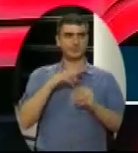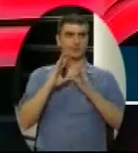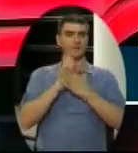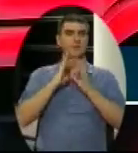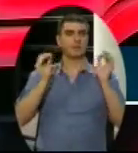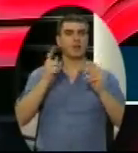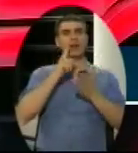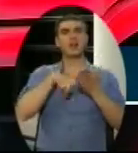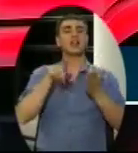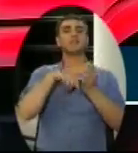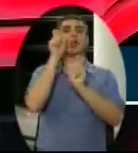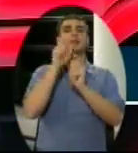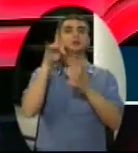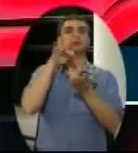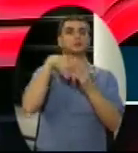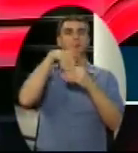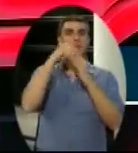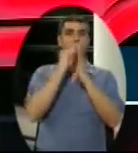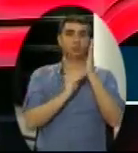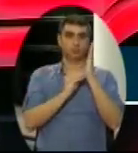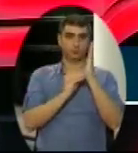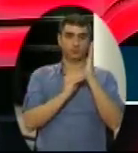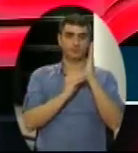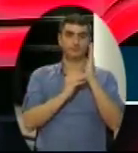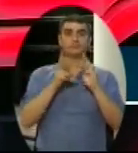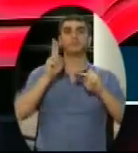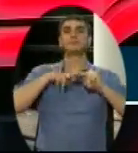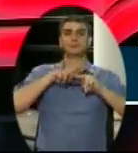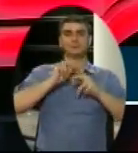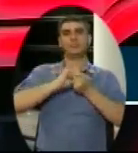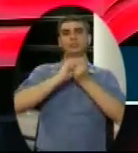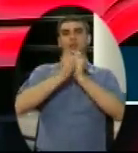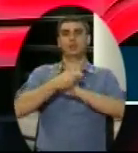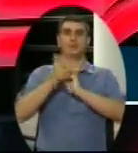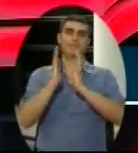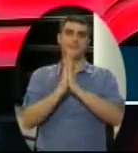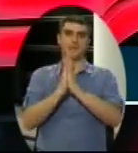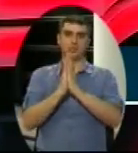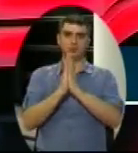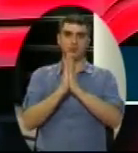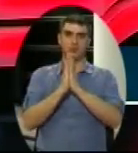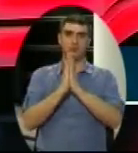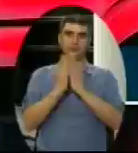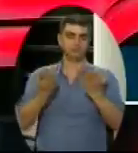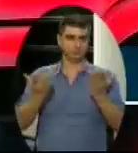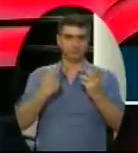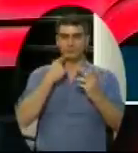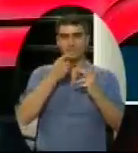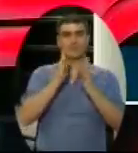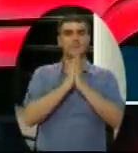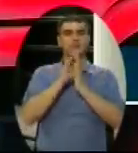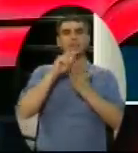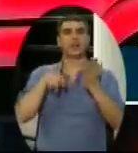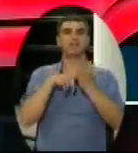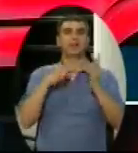מלכתחילה לפסול את האנשים שנמצאים בתוך הרשימה, ואחר כך שיניתם את הבקשה. נכון. כלומר, הגדרתם את זה בקשה